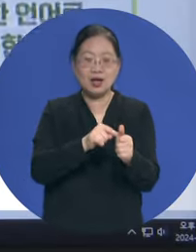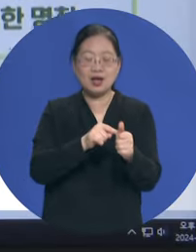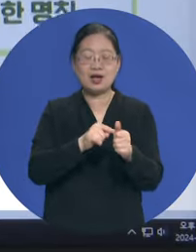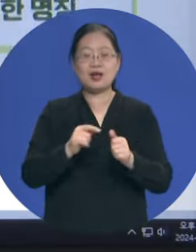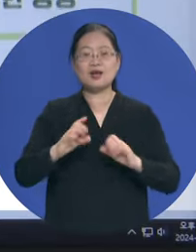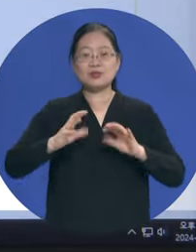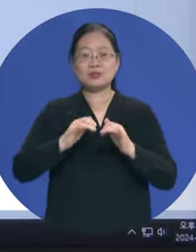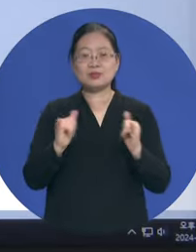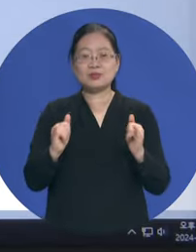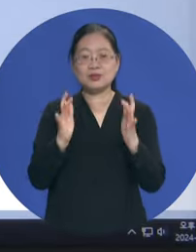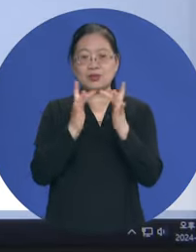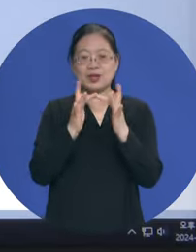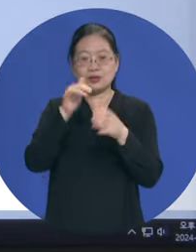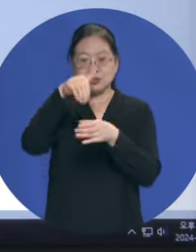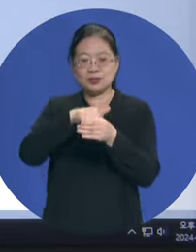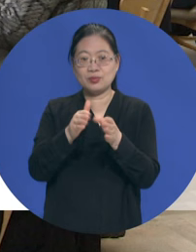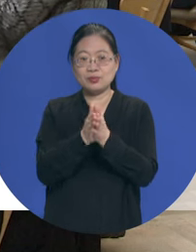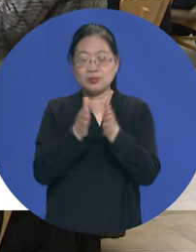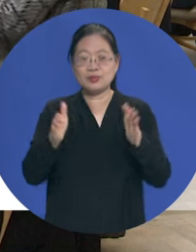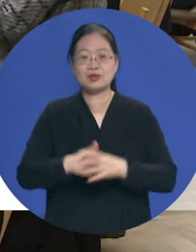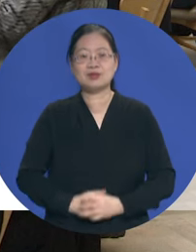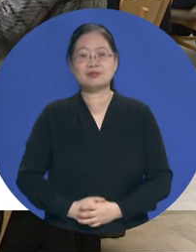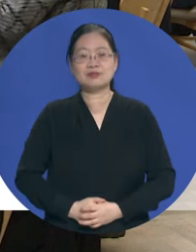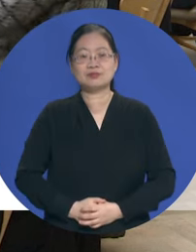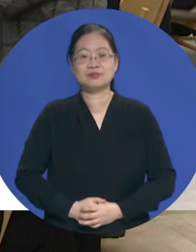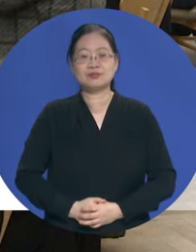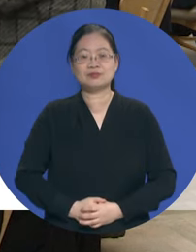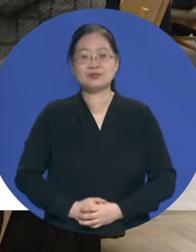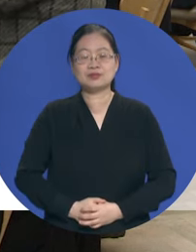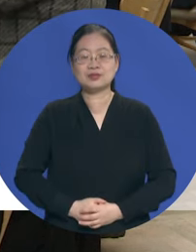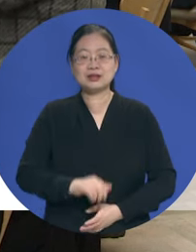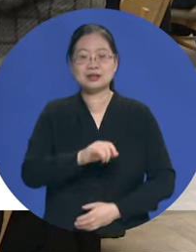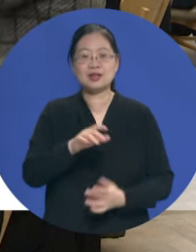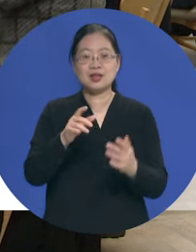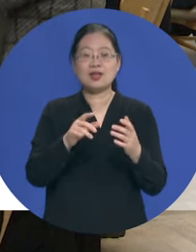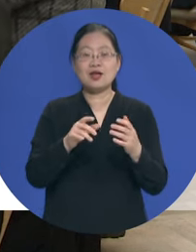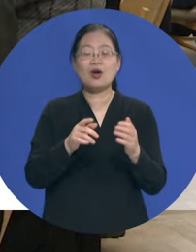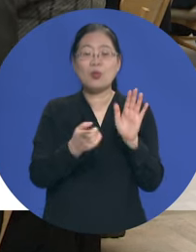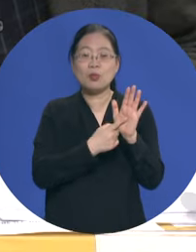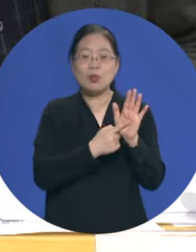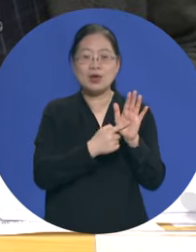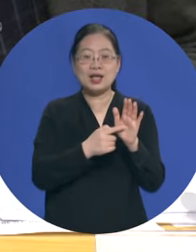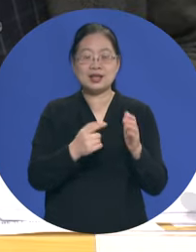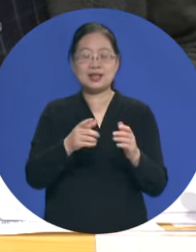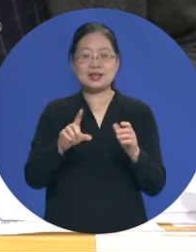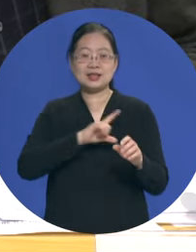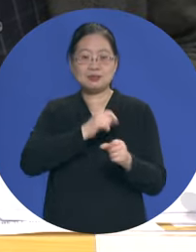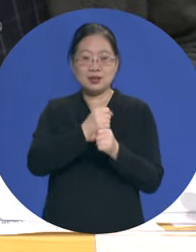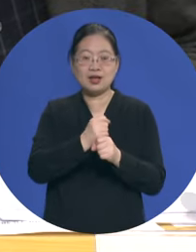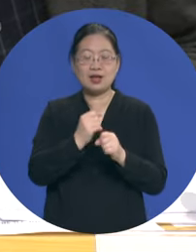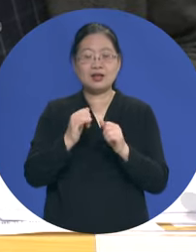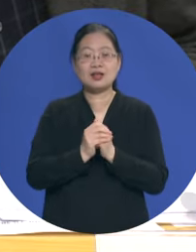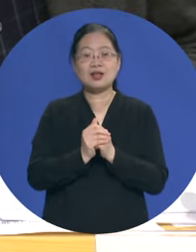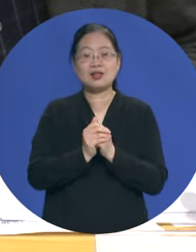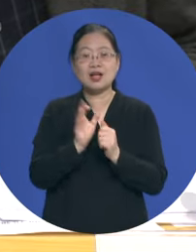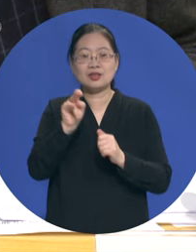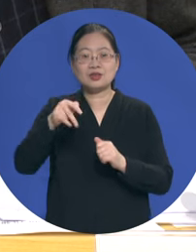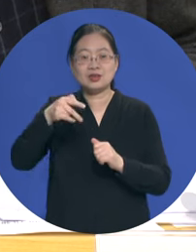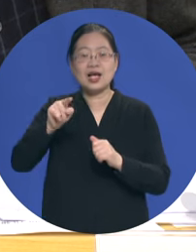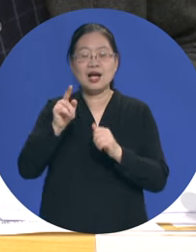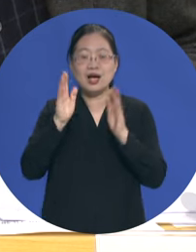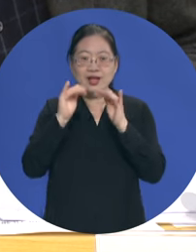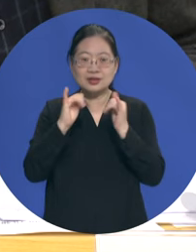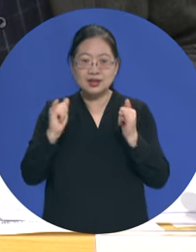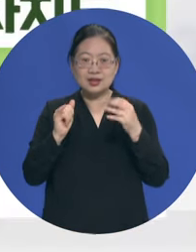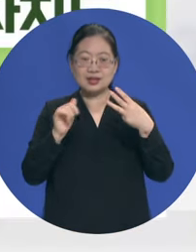온라인 투표를 진행합니다 돈는 응모작을 대상으로 홍보 네이밍 역사학자 관련 전문가 등의 세 차례